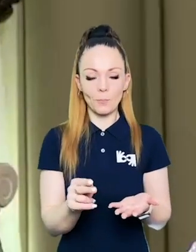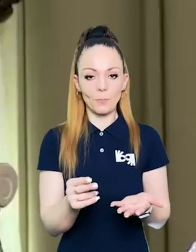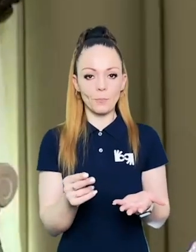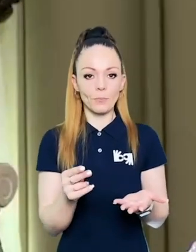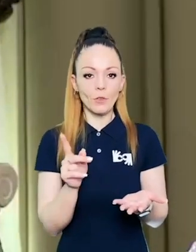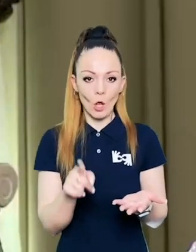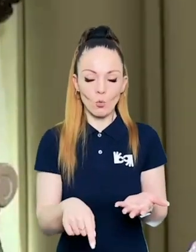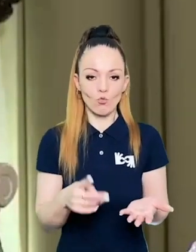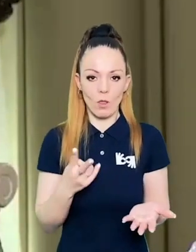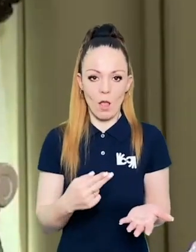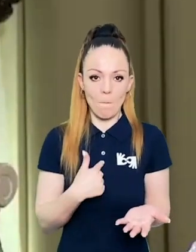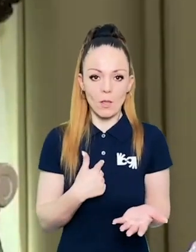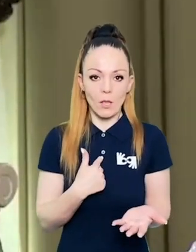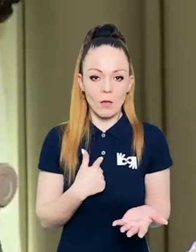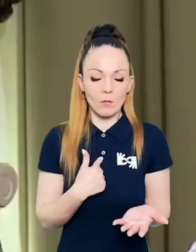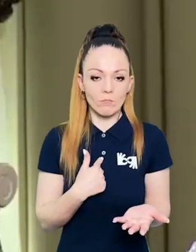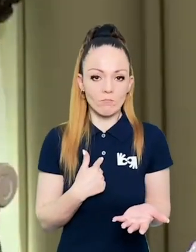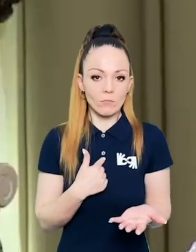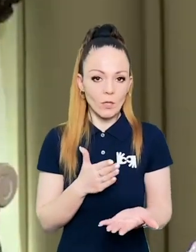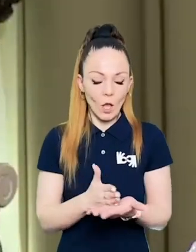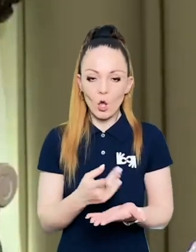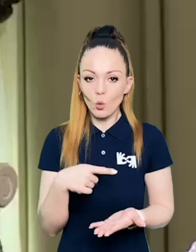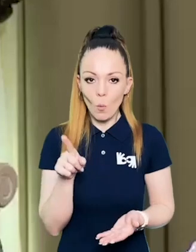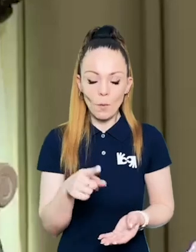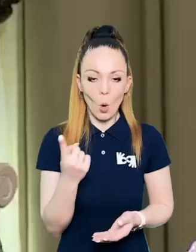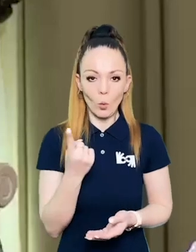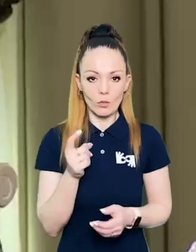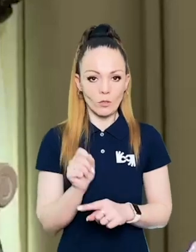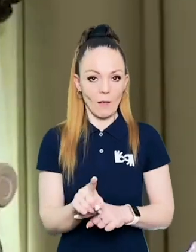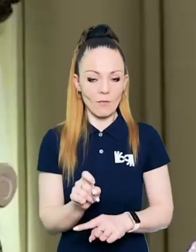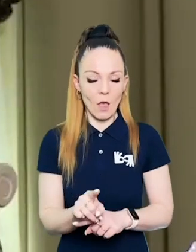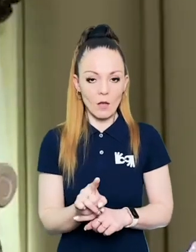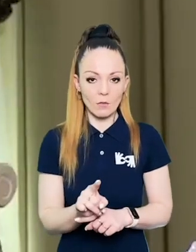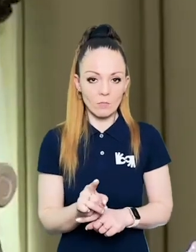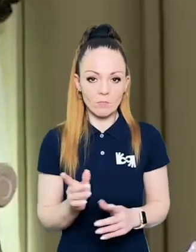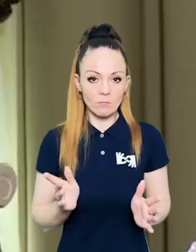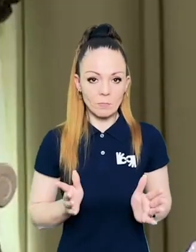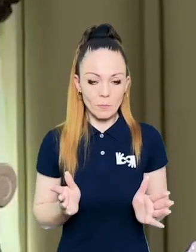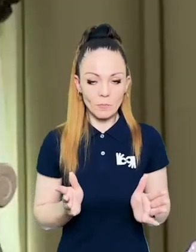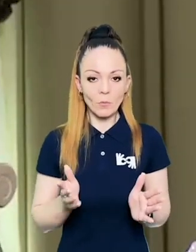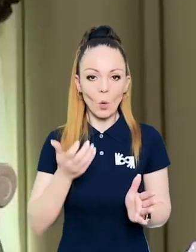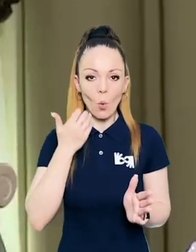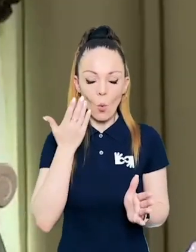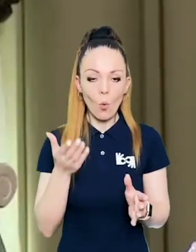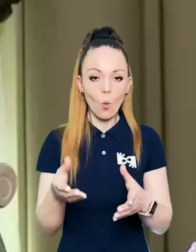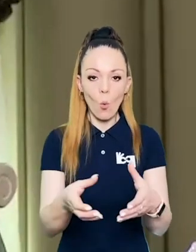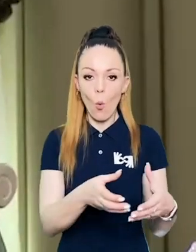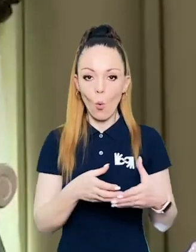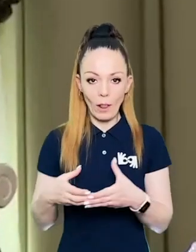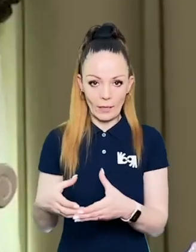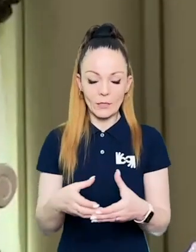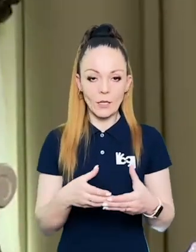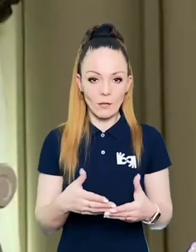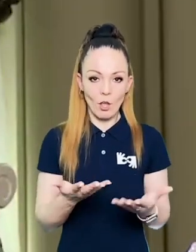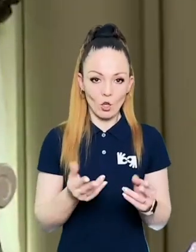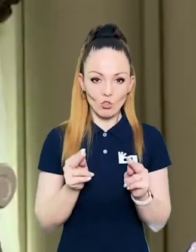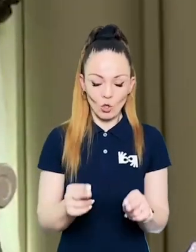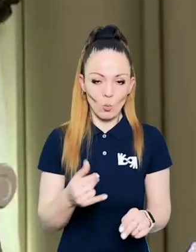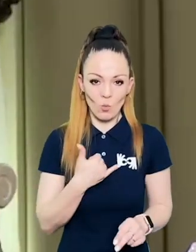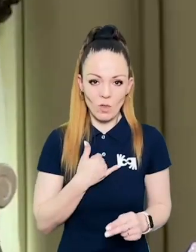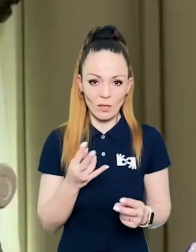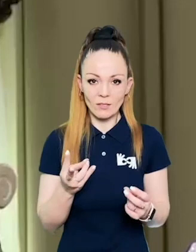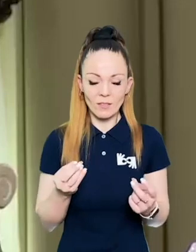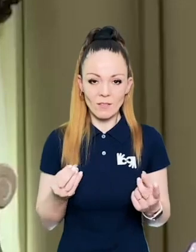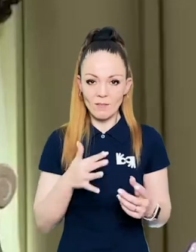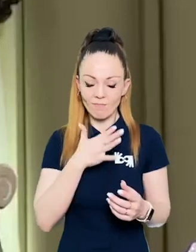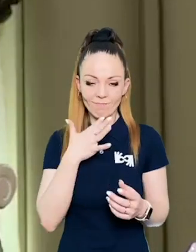промови також для мене є номер один задача, завдання. Колектив, якщо чесно, у